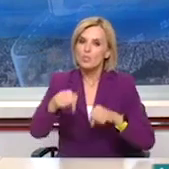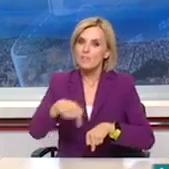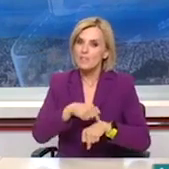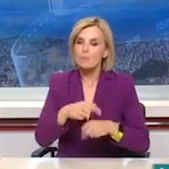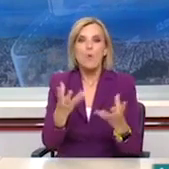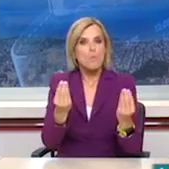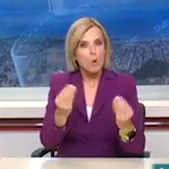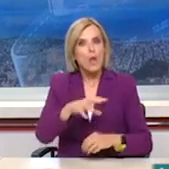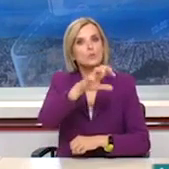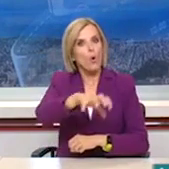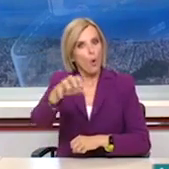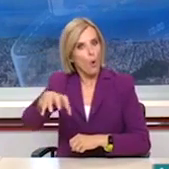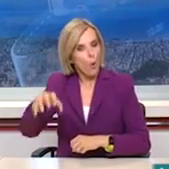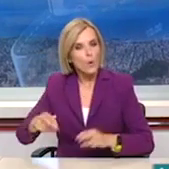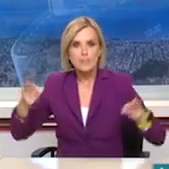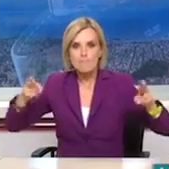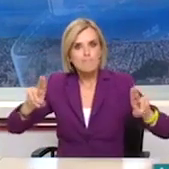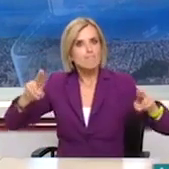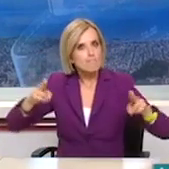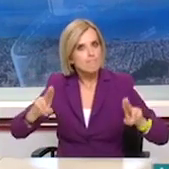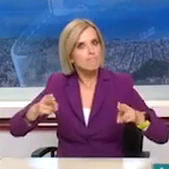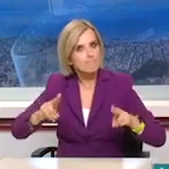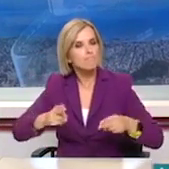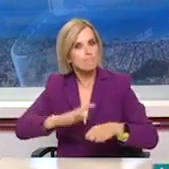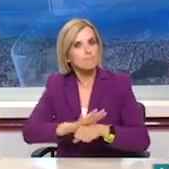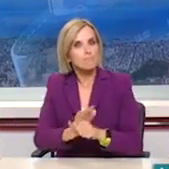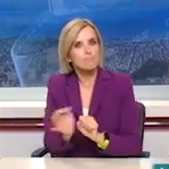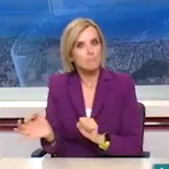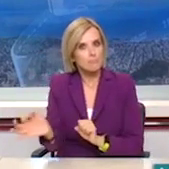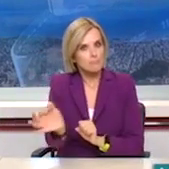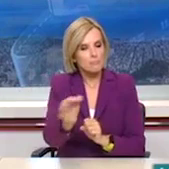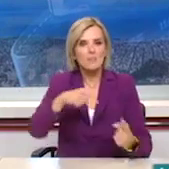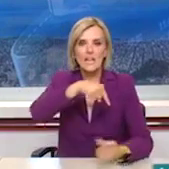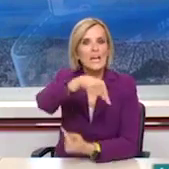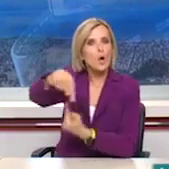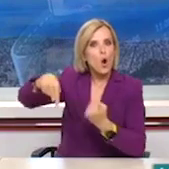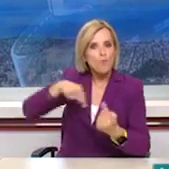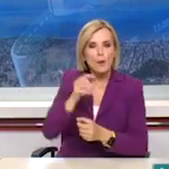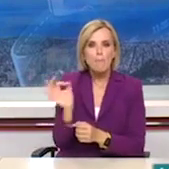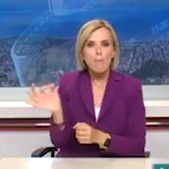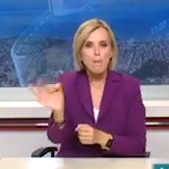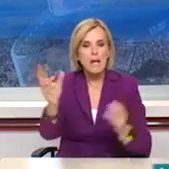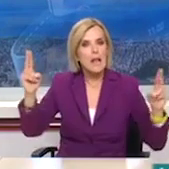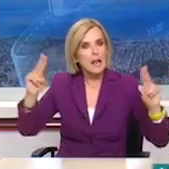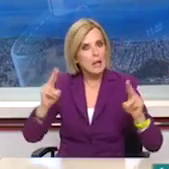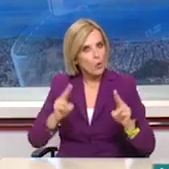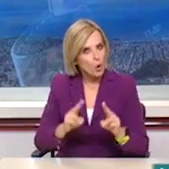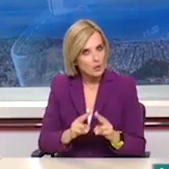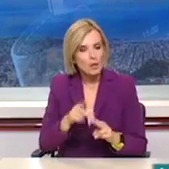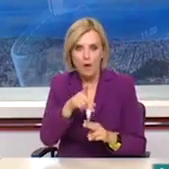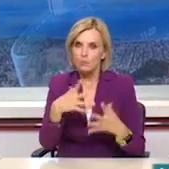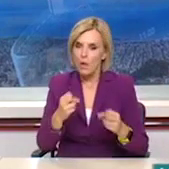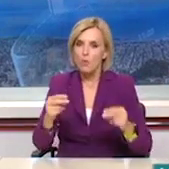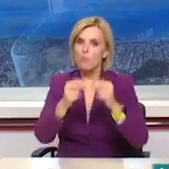χώρες με τα περιοριστικά μέτρα έχουν καταφέρει να περιορίσουν σε μεγάλο βαθμό την κυκλοφορία του ιού και τη διασπορά στην κοινότητά τους. Και αυτό βέβαια τα δείχνουν